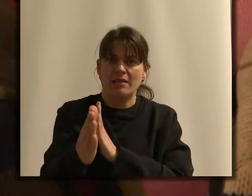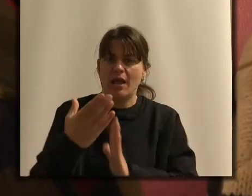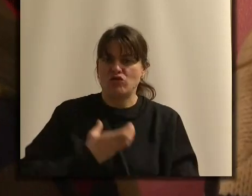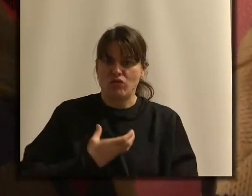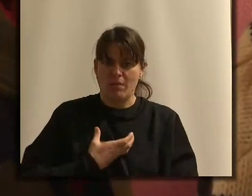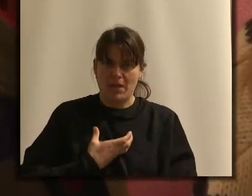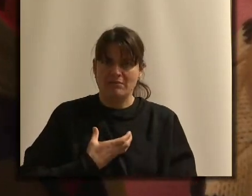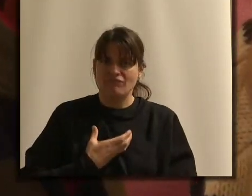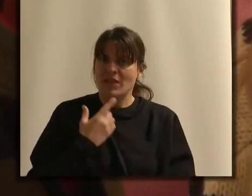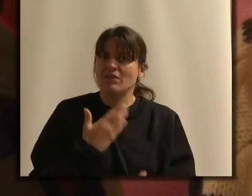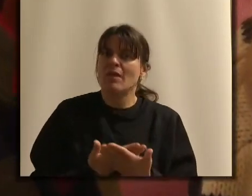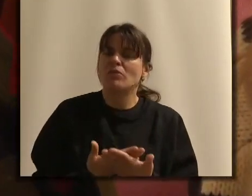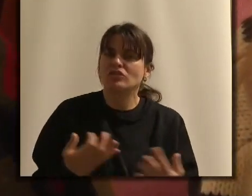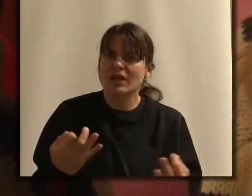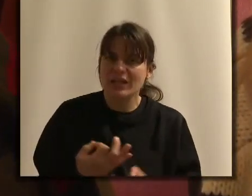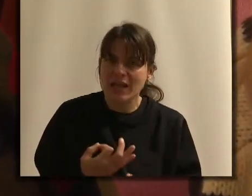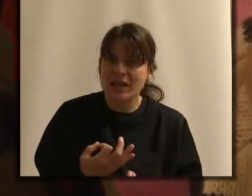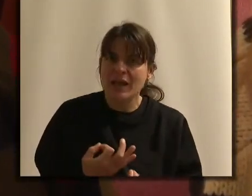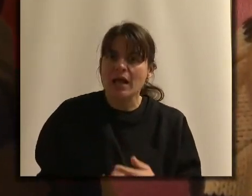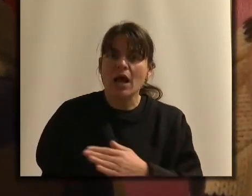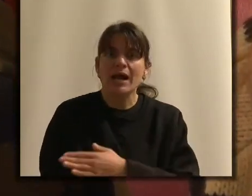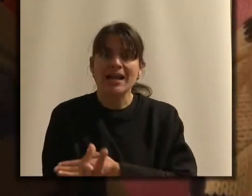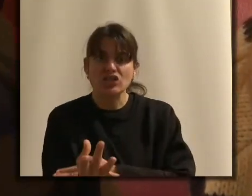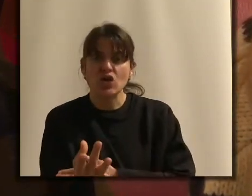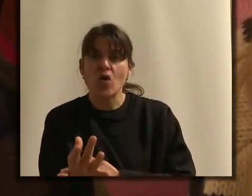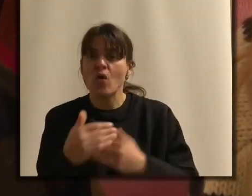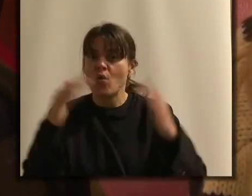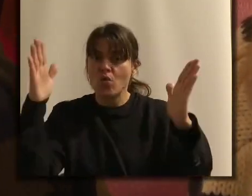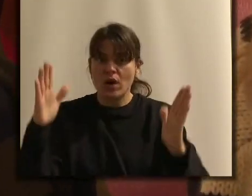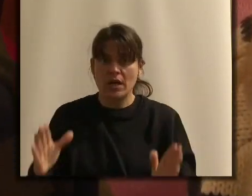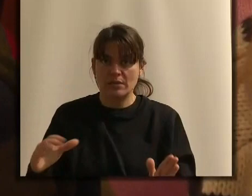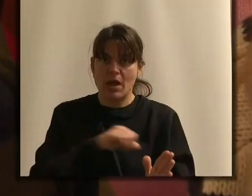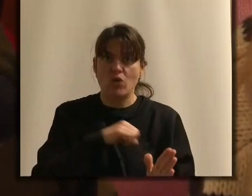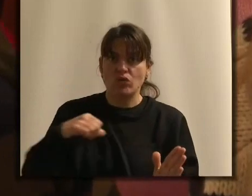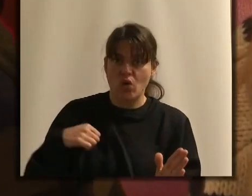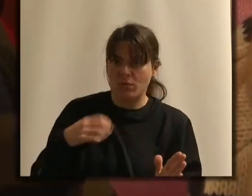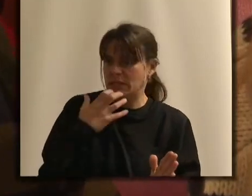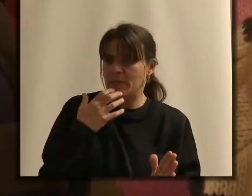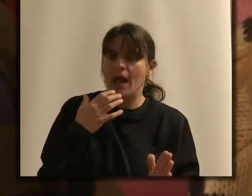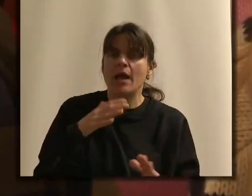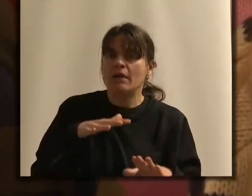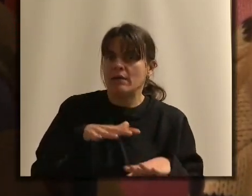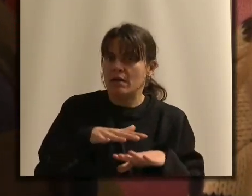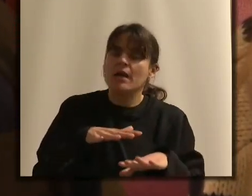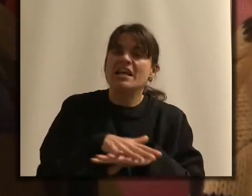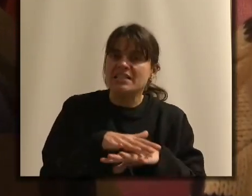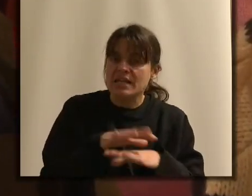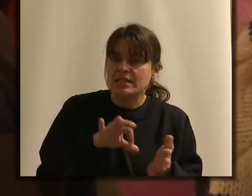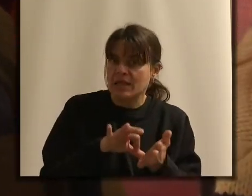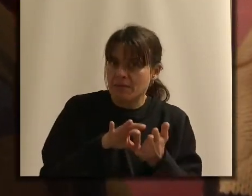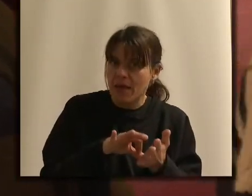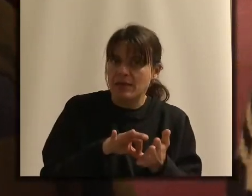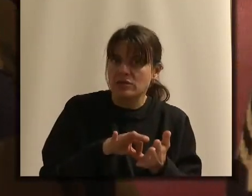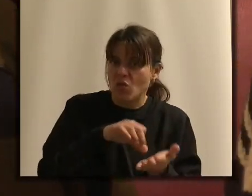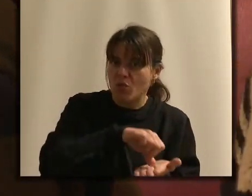qual cosa demostra que la creació d'un organisme autònom local, com en aquest cas la xarxa de serveis urbans, pot servir per gestionar de forma directa